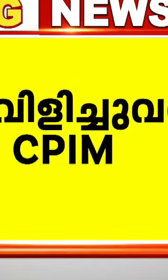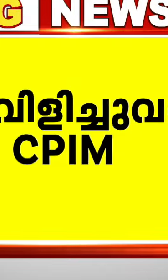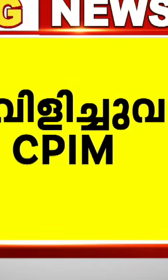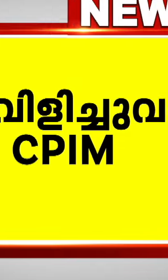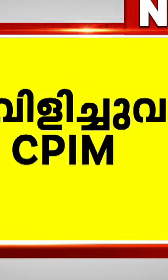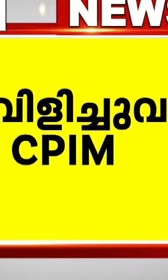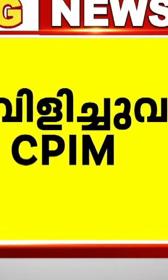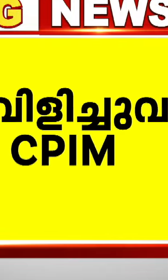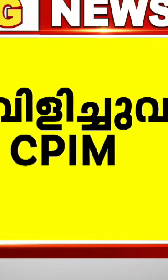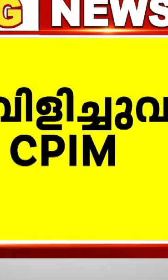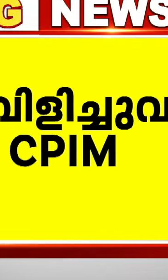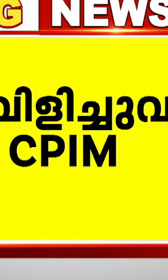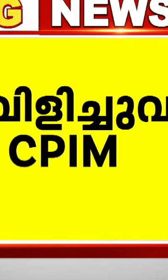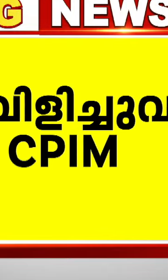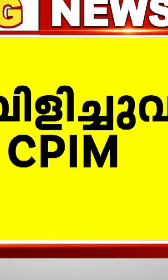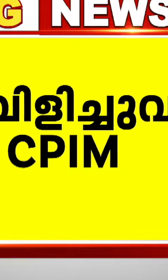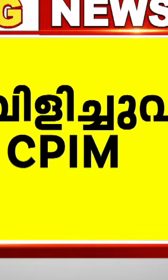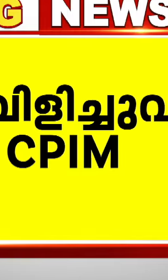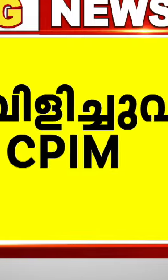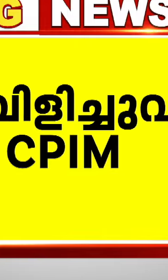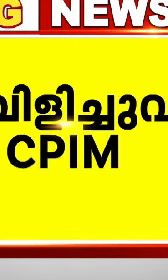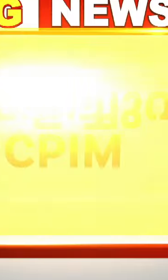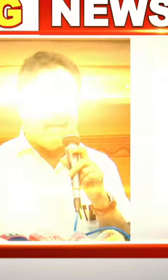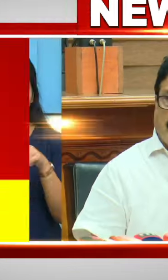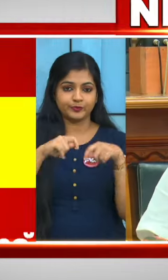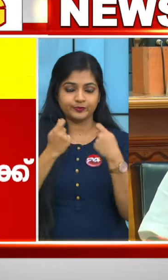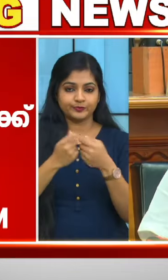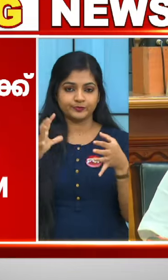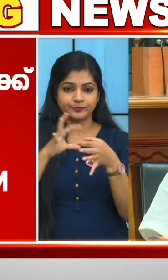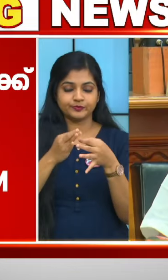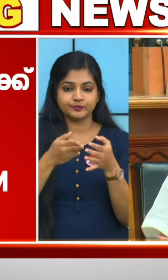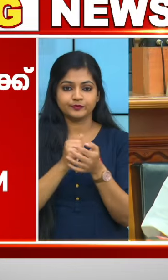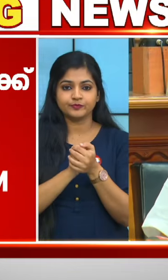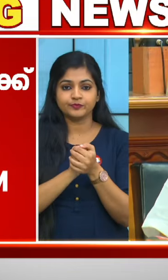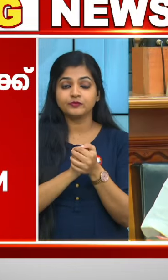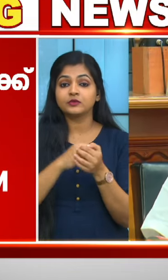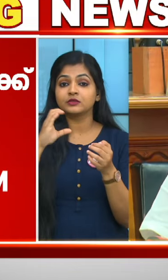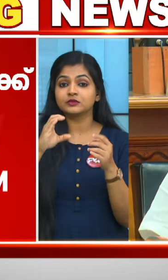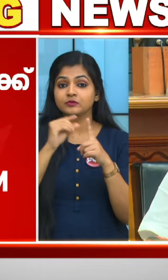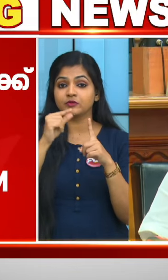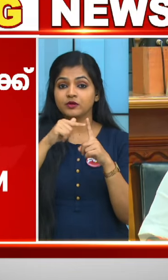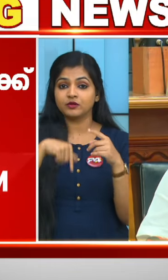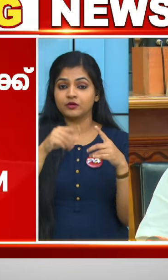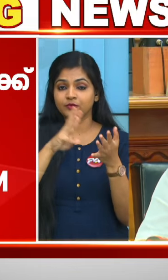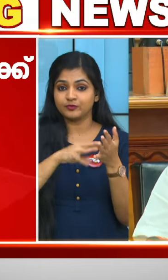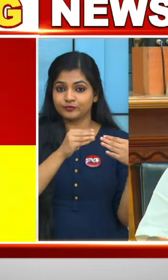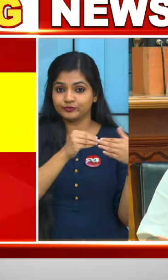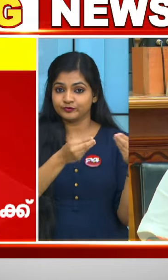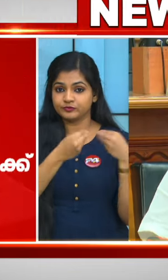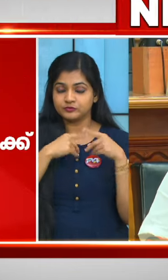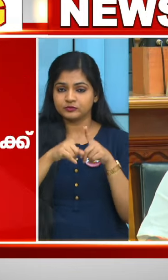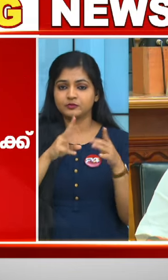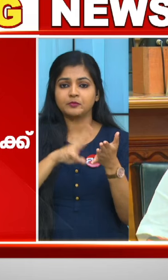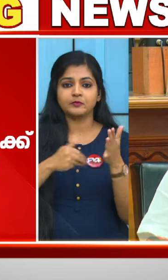LDF-ന്റെ ഭാഗമാണ്, മുഖ്യ കക്ഷിയാണ്. അവരിൽ കൂടിയാണ് ഞാൻ ഇവിടെ മേയറായിരിക്കുന്നത്. അപ്പൊ അവരുടെ നയങ്ങളും